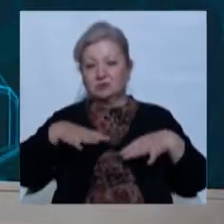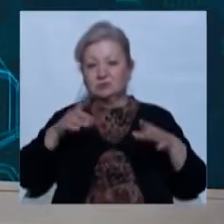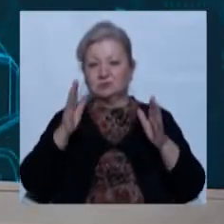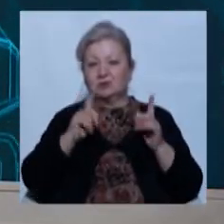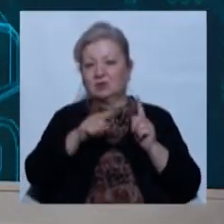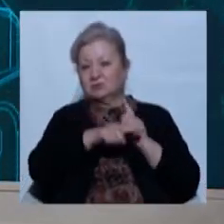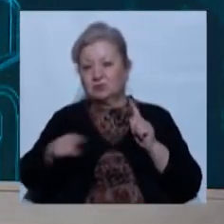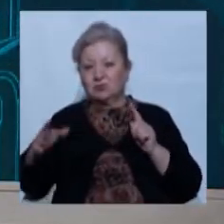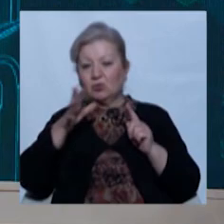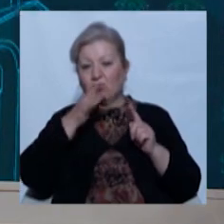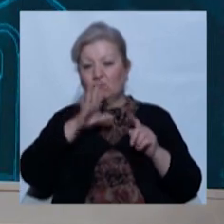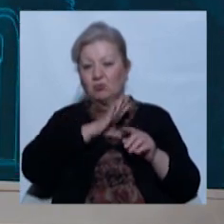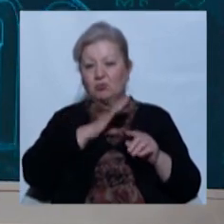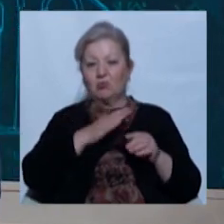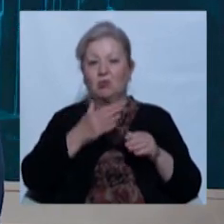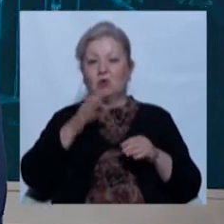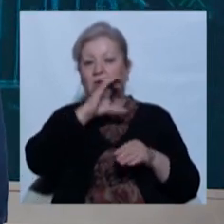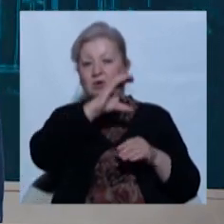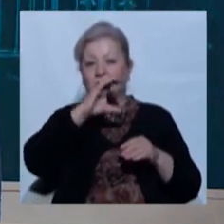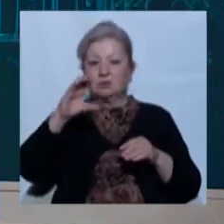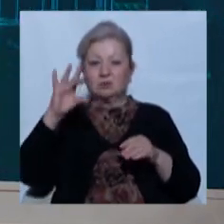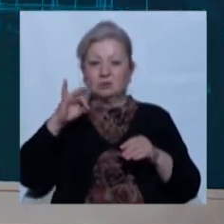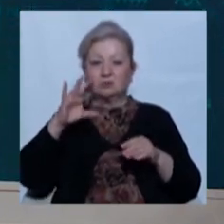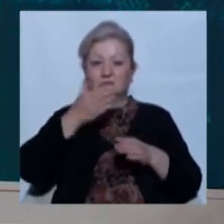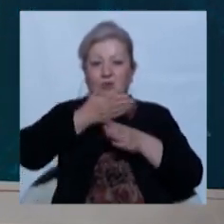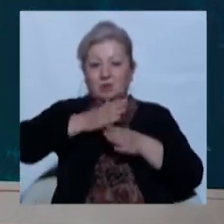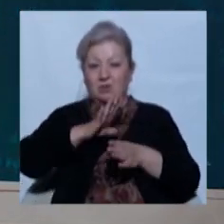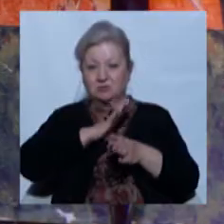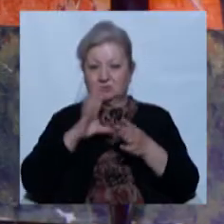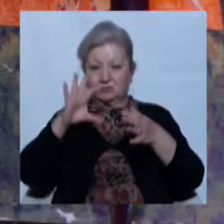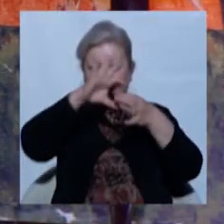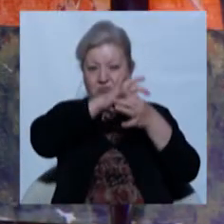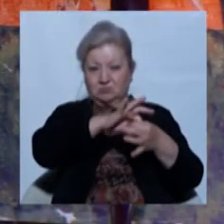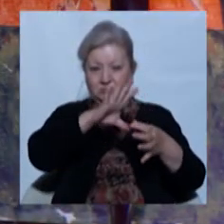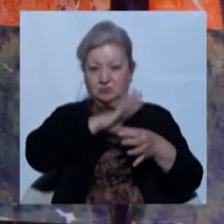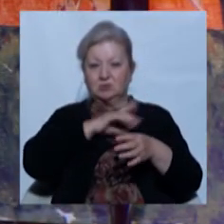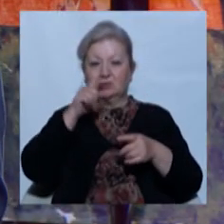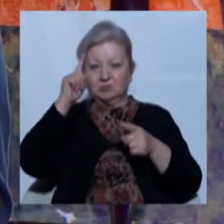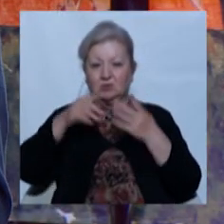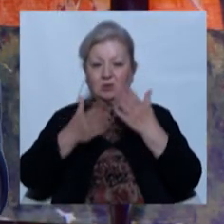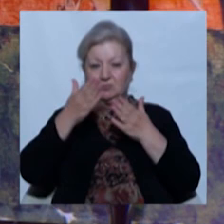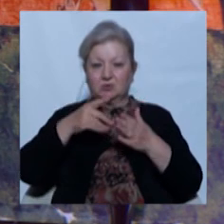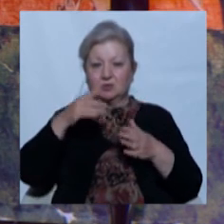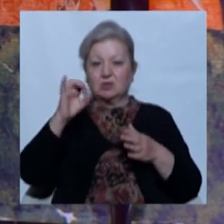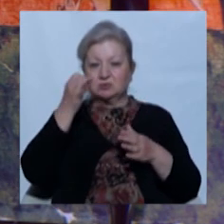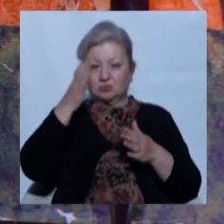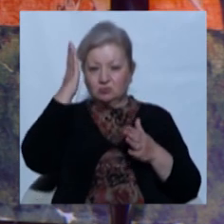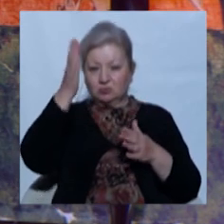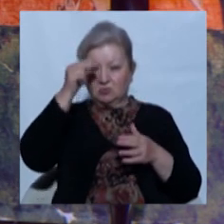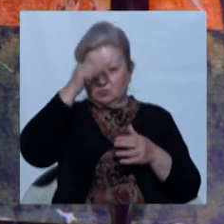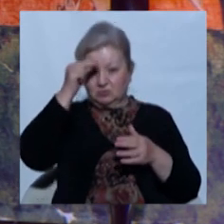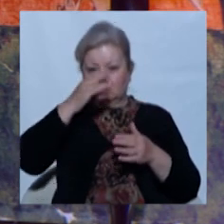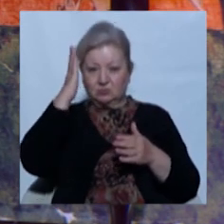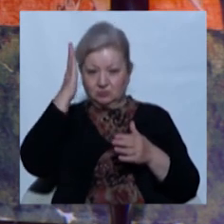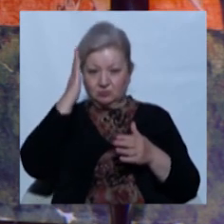იყო ესეთი დიდი ქვეყნის საბჭოთა კავშირის ნაწილი, რომელსაც თქვენ ისტორიაში აუცილებლად გაივლით